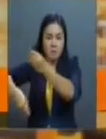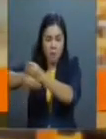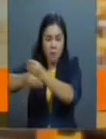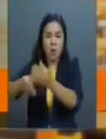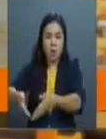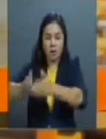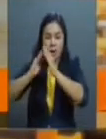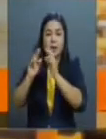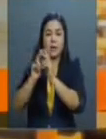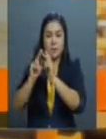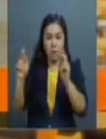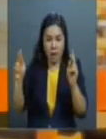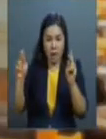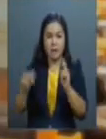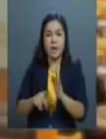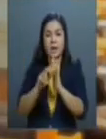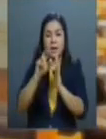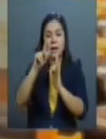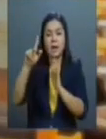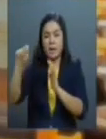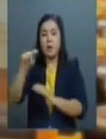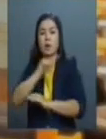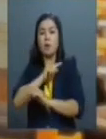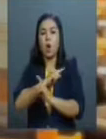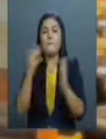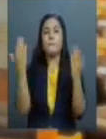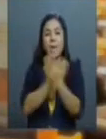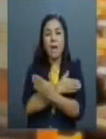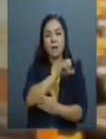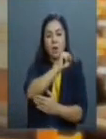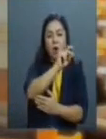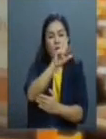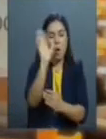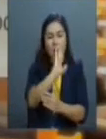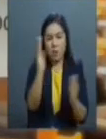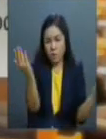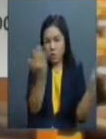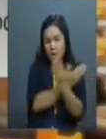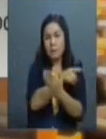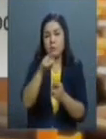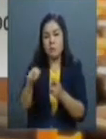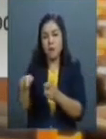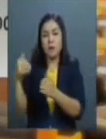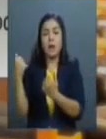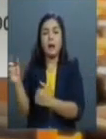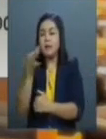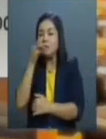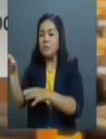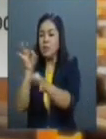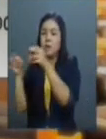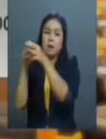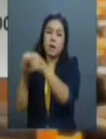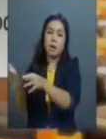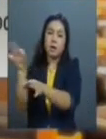คณะกรรมการประชาคมเขตขึ้นมาทำหน้าที่แทนส.ข.โดยเห็นควรให้เลือกกันเองจากสาขาอาชีพต่างๆ